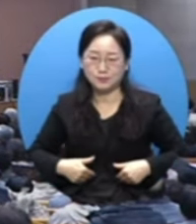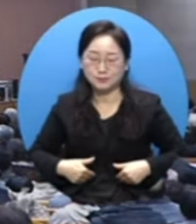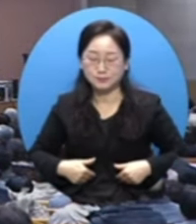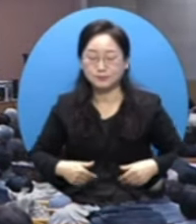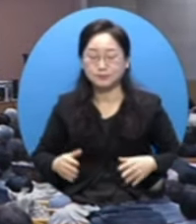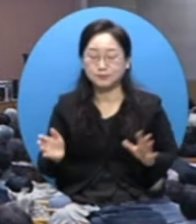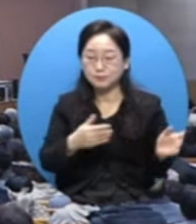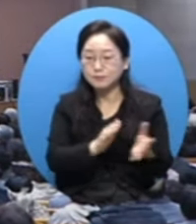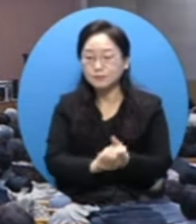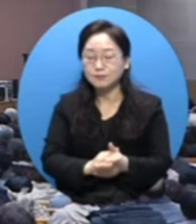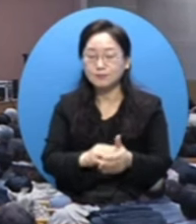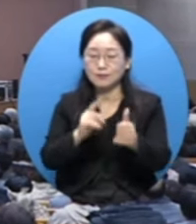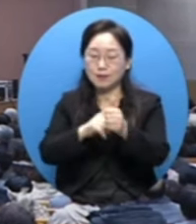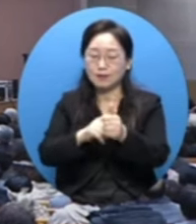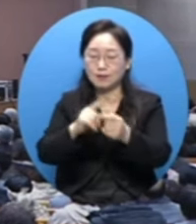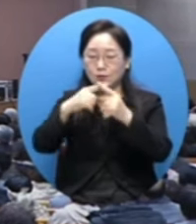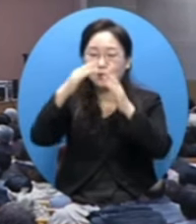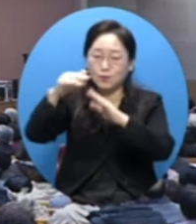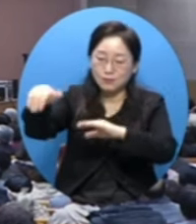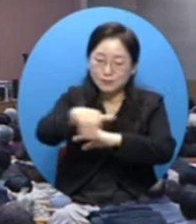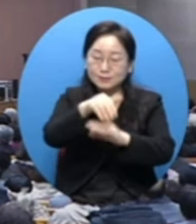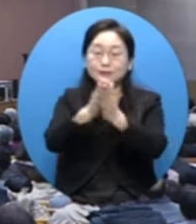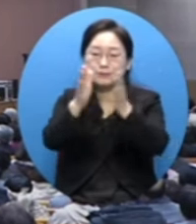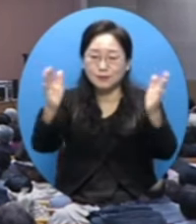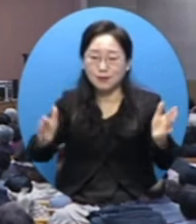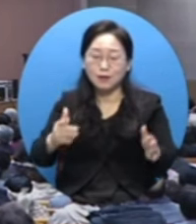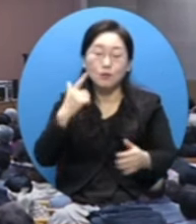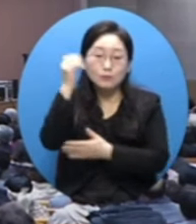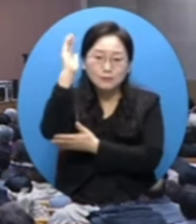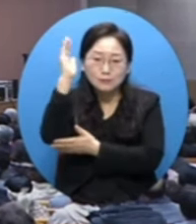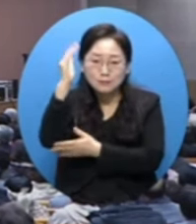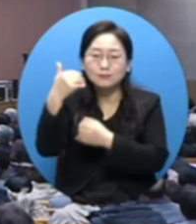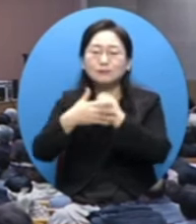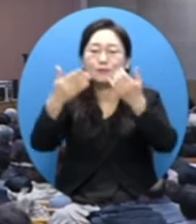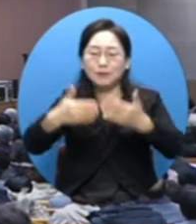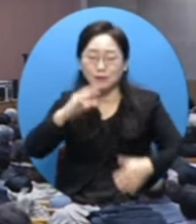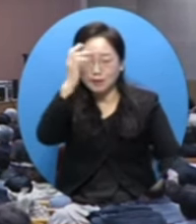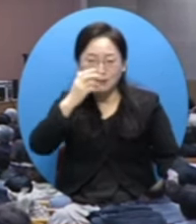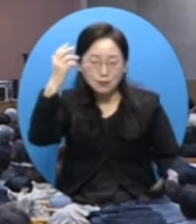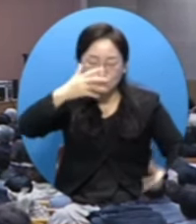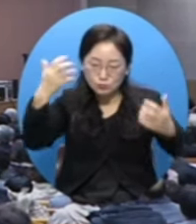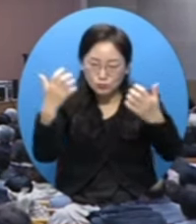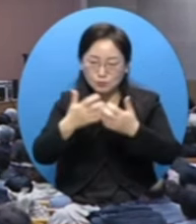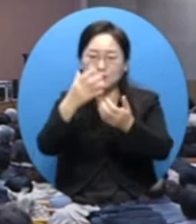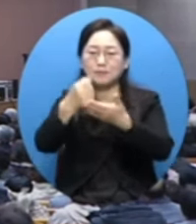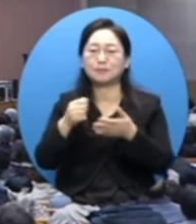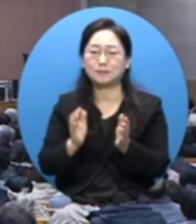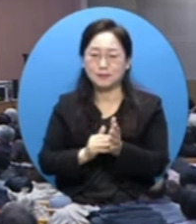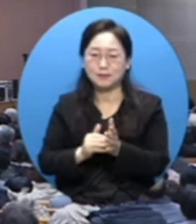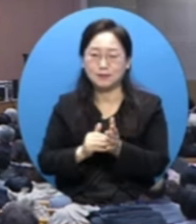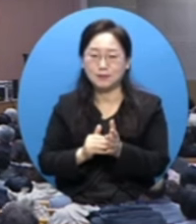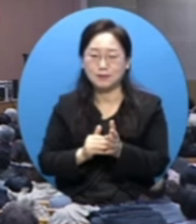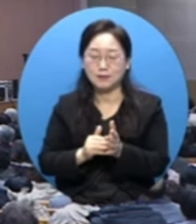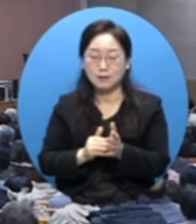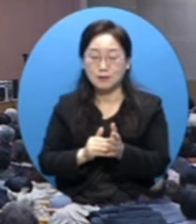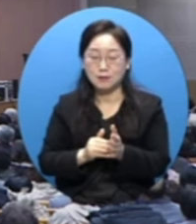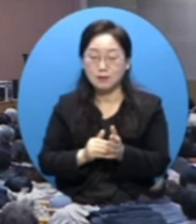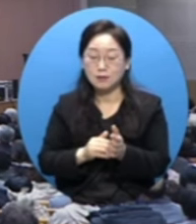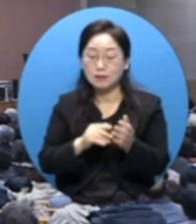가서 신앙생활하는 가운데 목사의 말씀 듣고 은혜도 받고 성령 체험도 합니다. 그런데